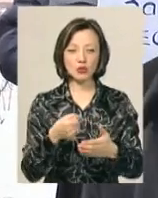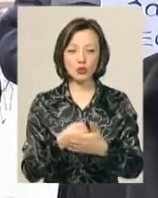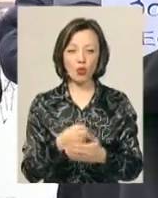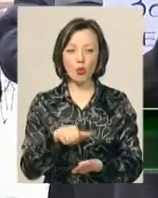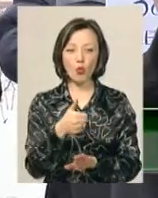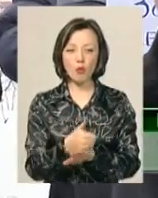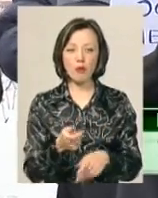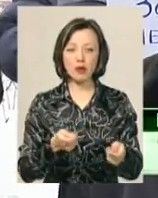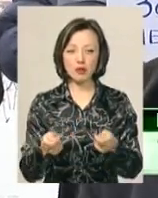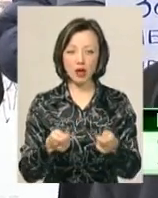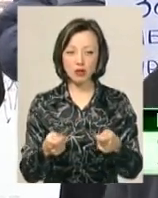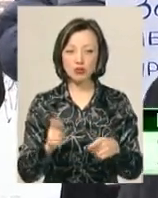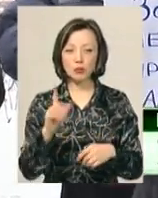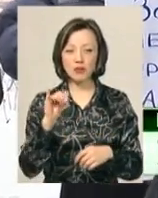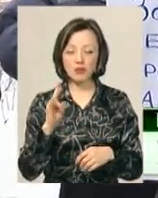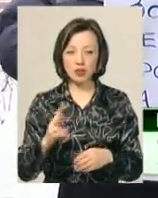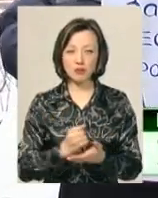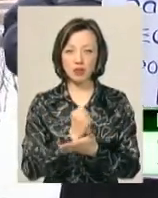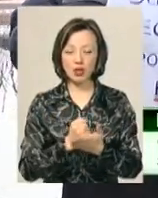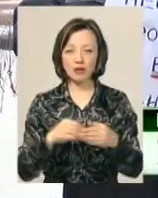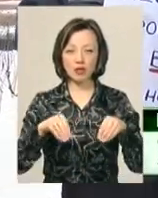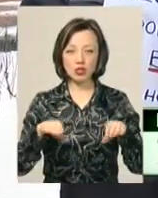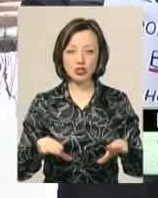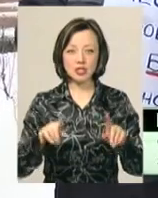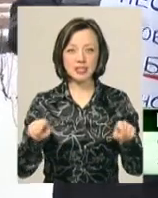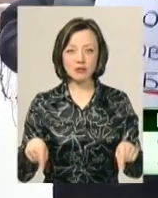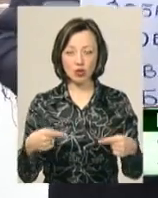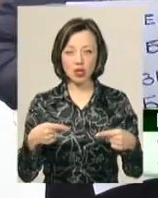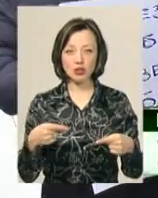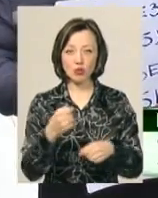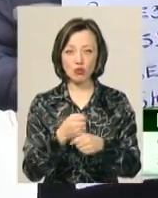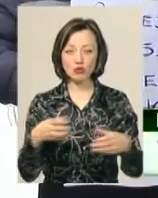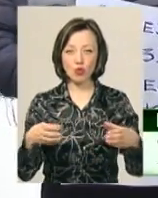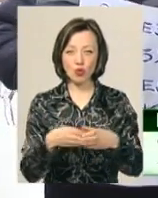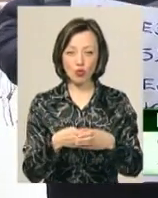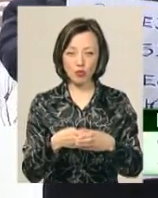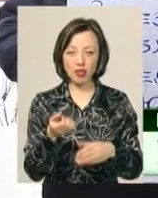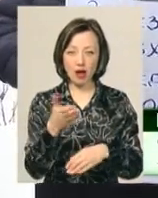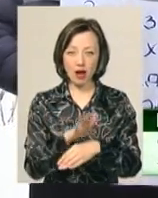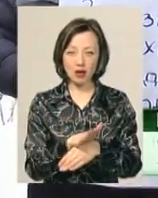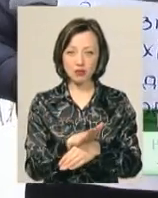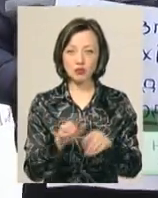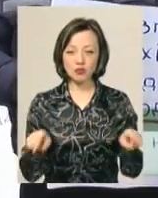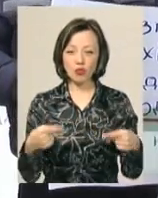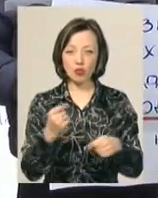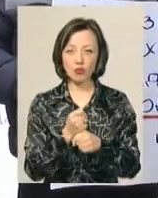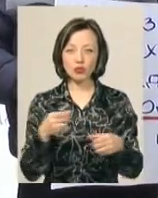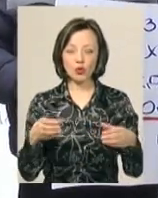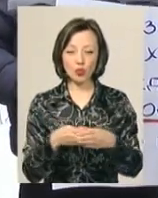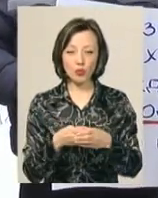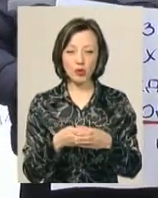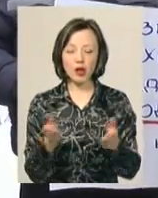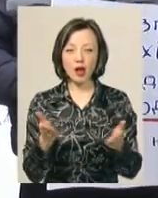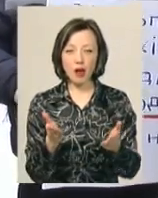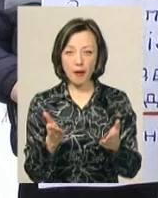щоб все-таки він прийняв рішення створити робочу групу, точніше наказом провести створення робочої групи,